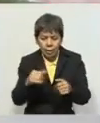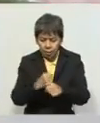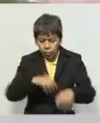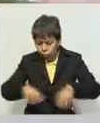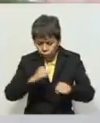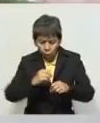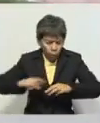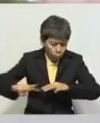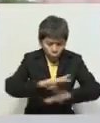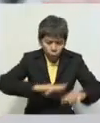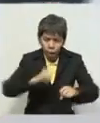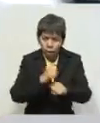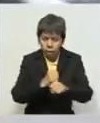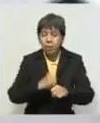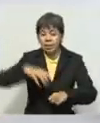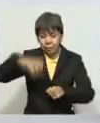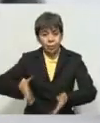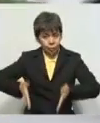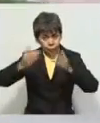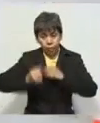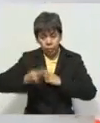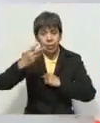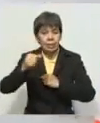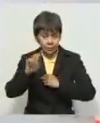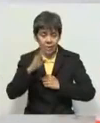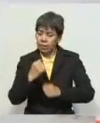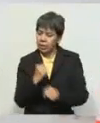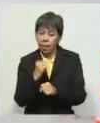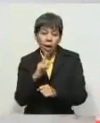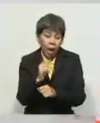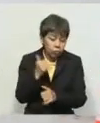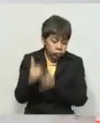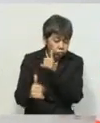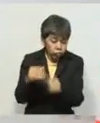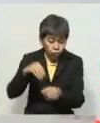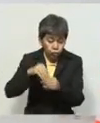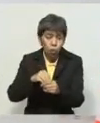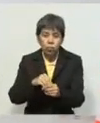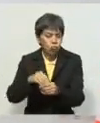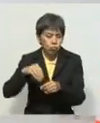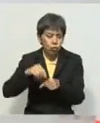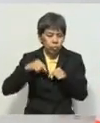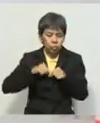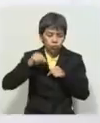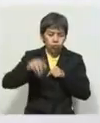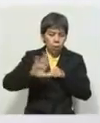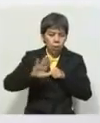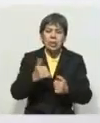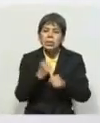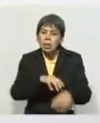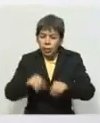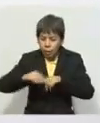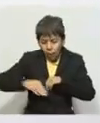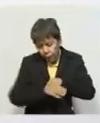ที่บริเวณถนนอาคารบริเวณหน้าอาคารอุบัติเหตุ14ชั้นและจะไม่อนุญาตให้สื่อมวลชนนะครับอยู่ในโรงเรียนหรือพื้นที่ฝั่งตรงข้ามโรงพยาบาลเพื่อเต